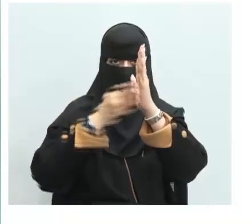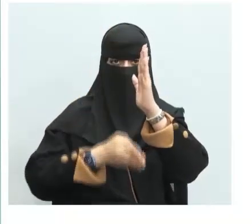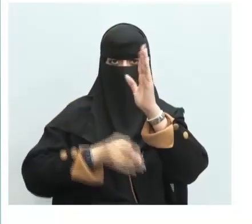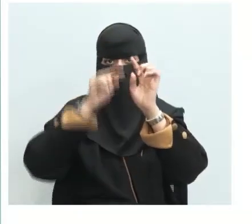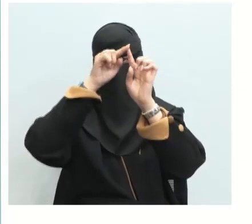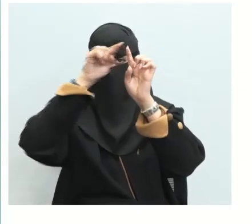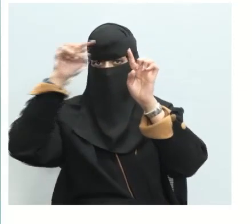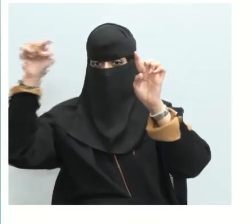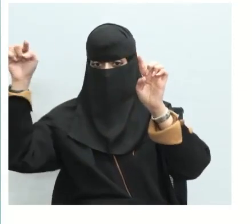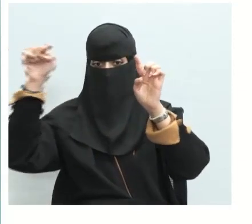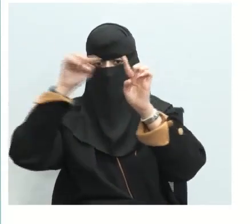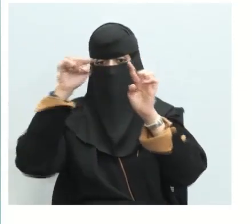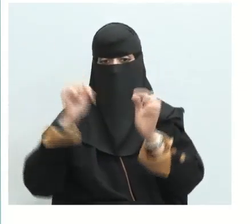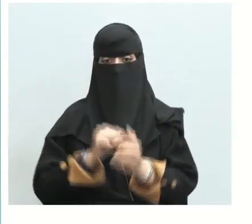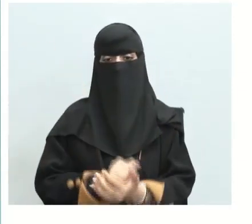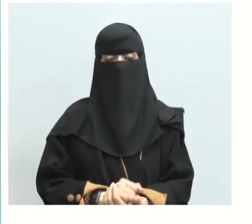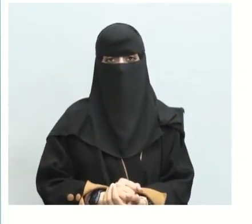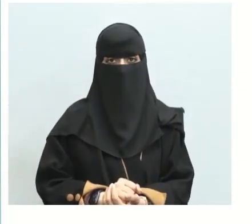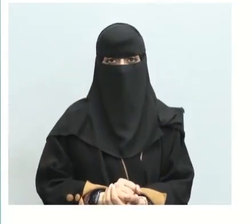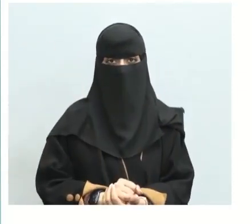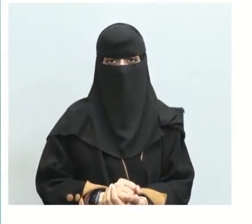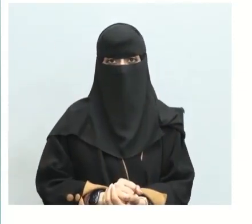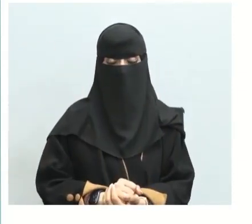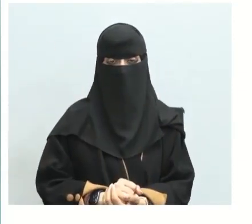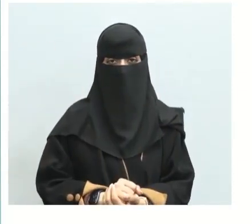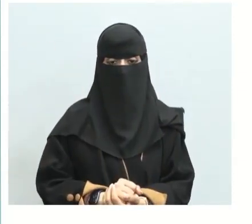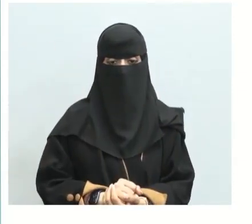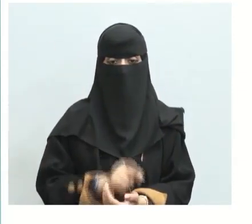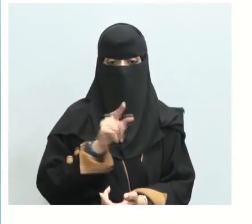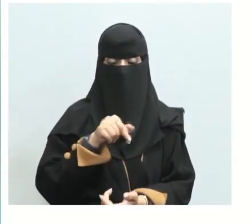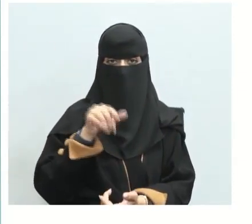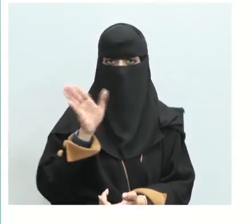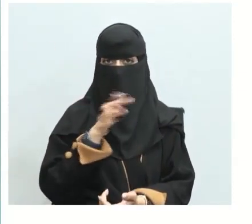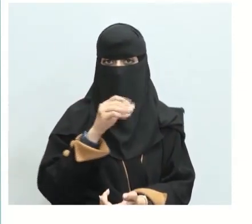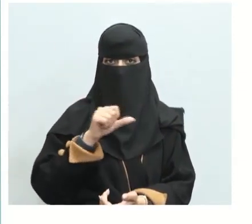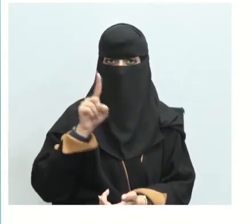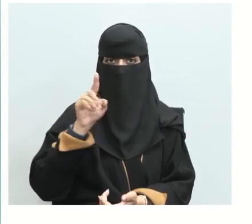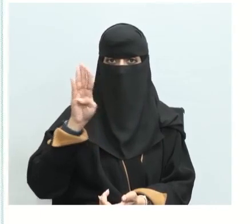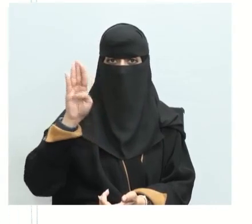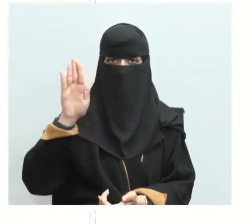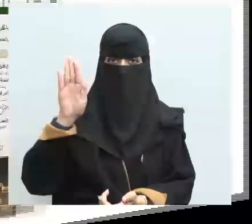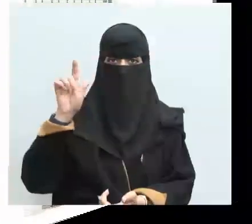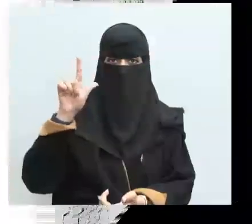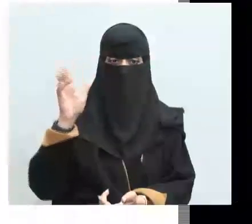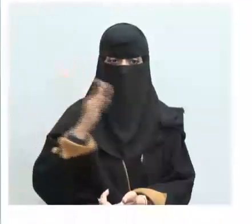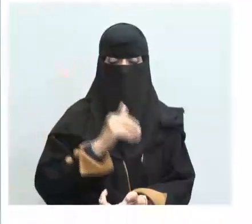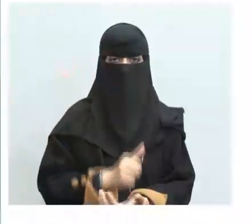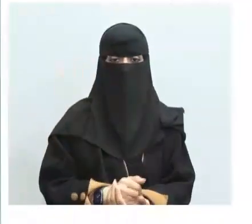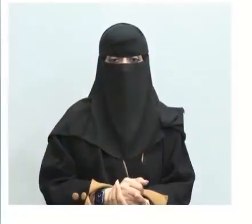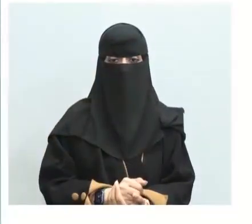العرض، والمسطرة الطول عفوا، ومسطرة تقيس الطول بوحدة البكسل.